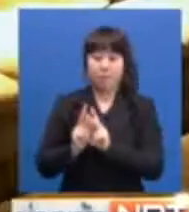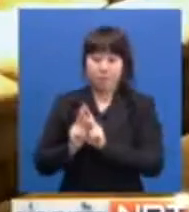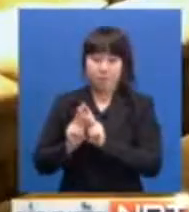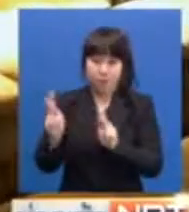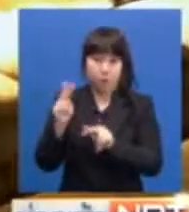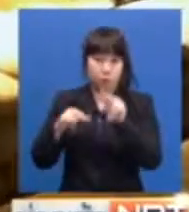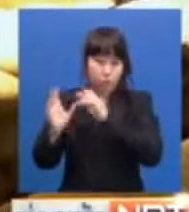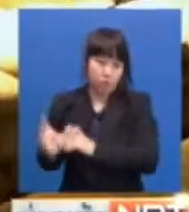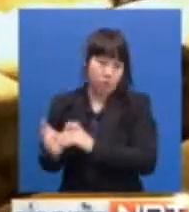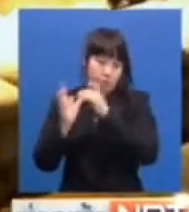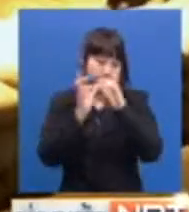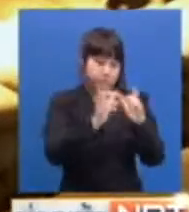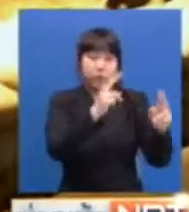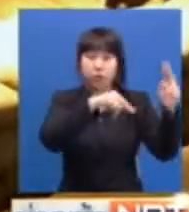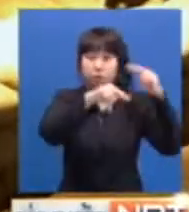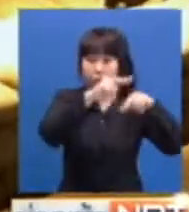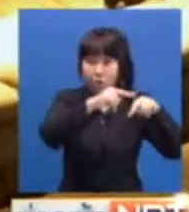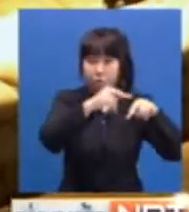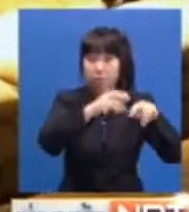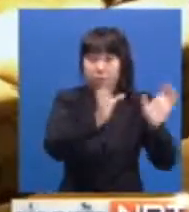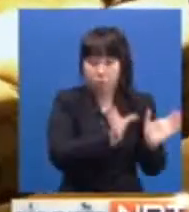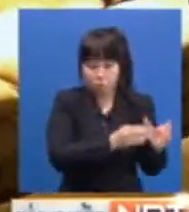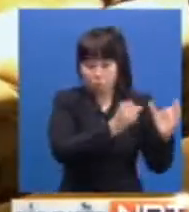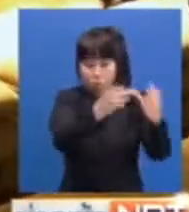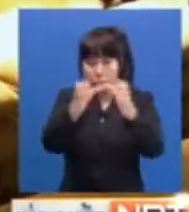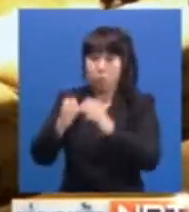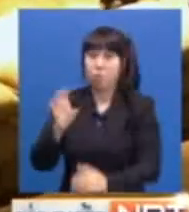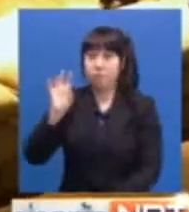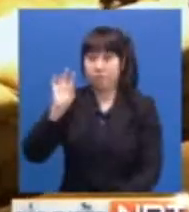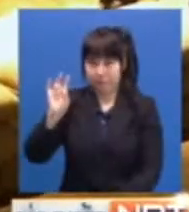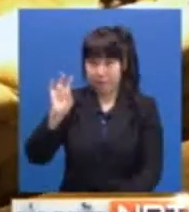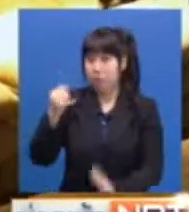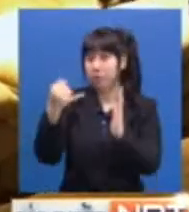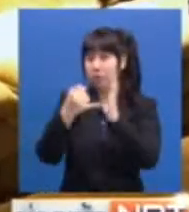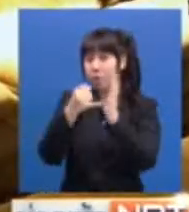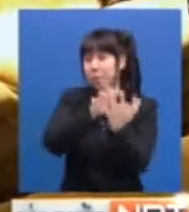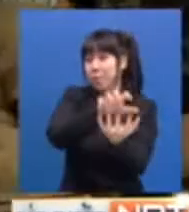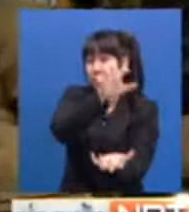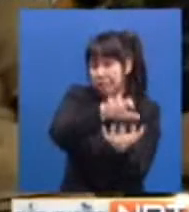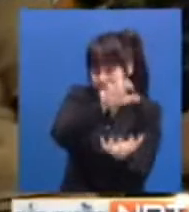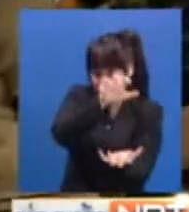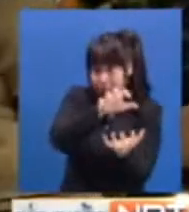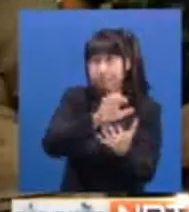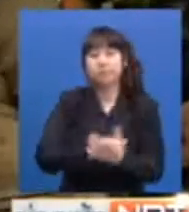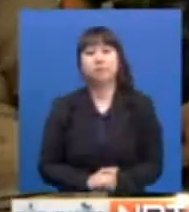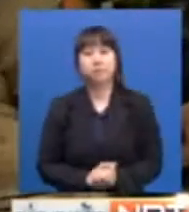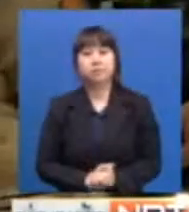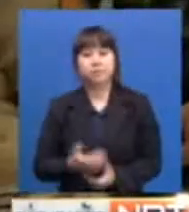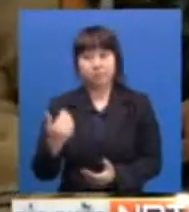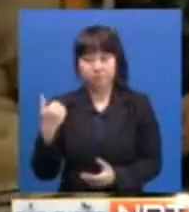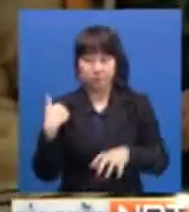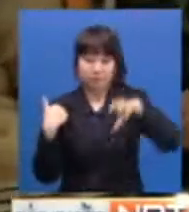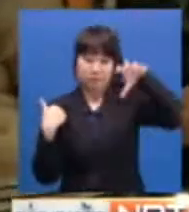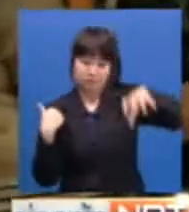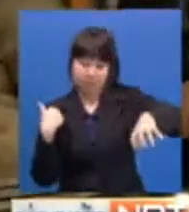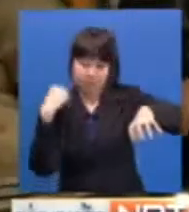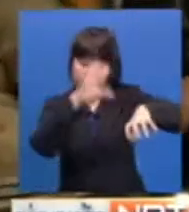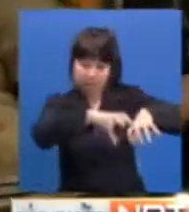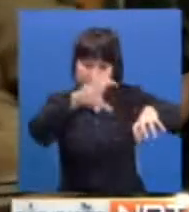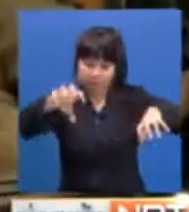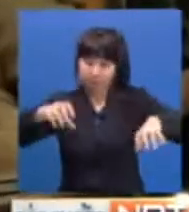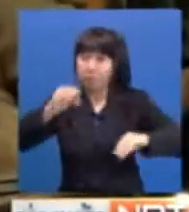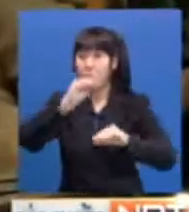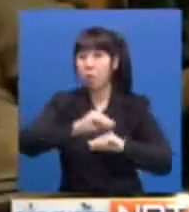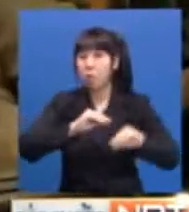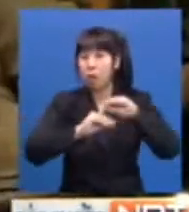ตรวจสอบซึ่งมีทั้งหมด 7ชุดด้วยกันนะคะในส่วนของจังหวัดพิจิตรปรากฏว่ามีโกดังและไซโลที่เข้าร่วมโครง